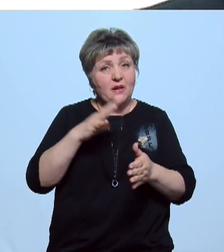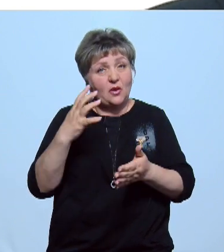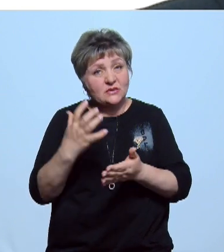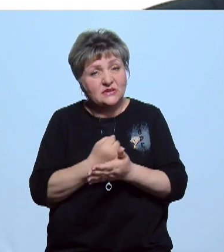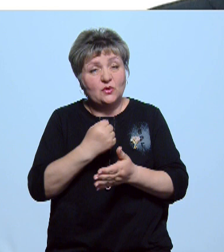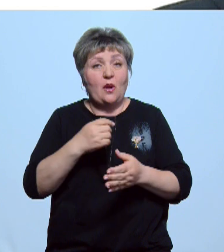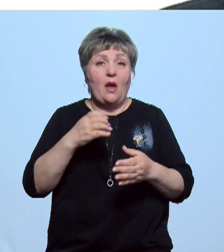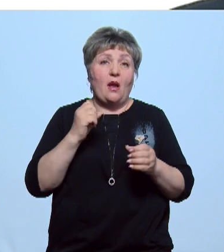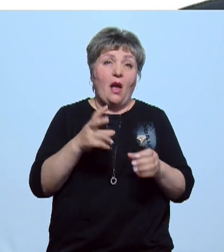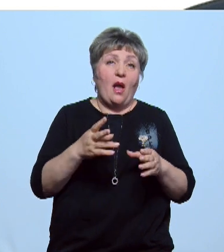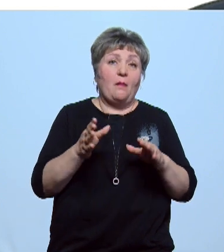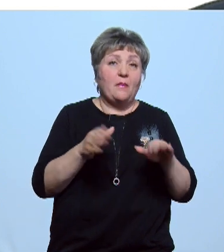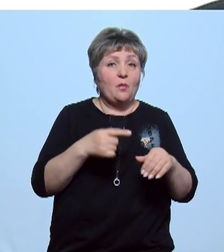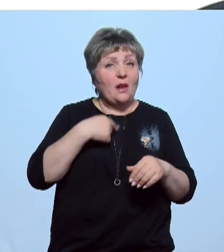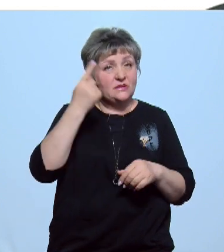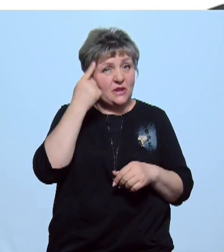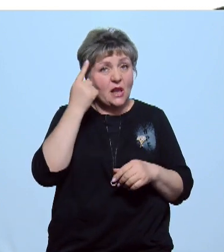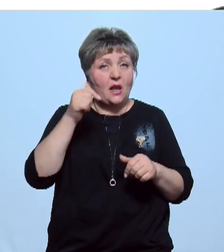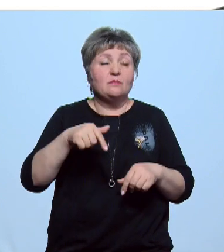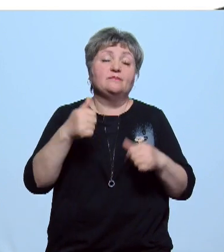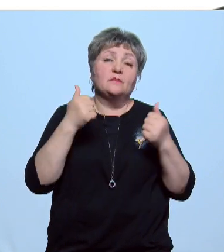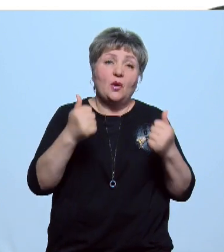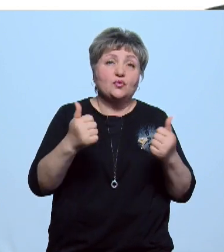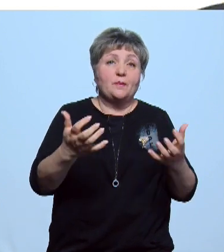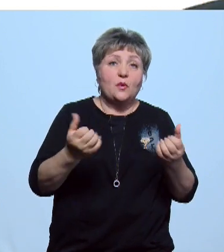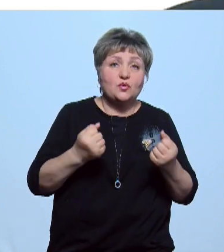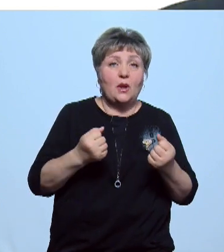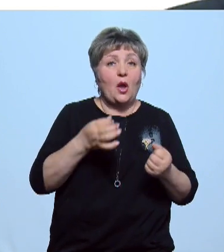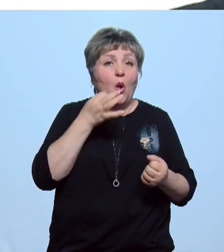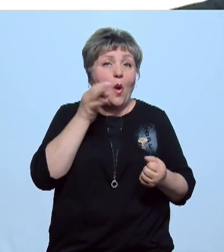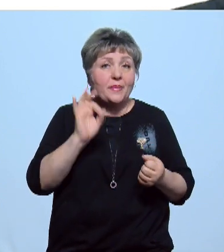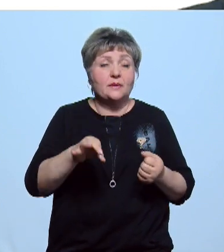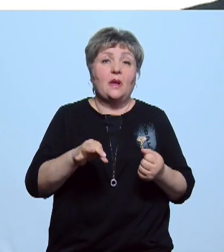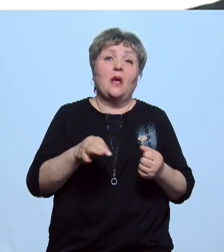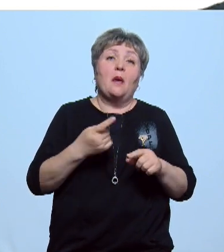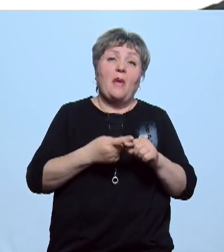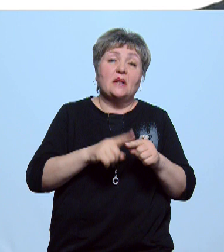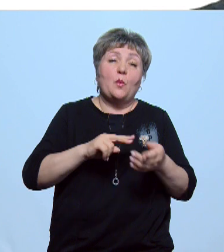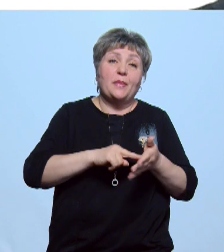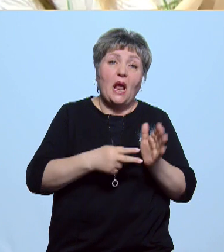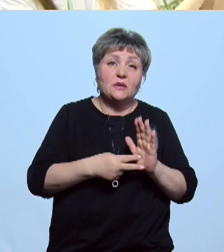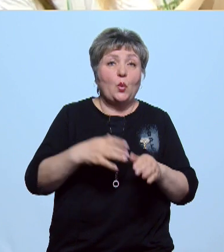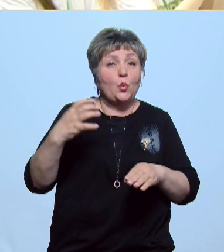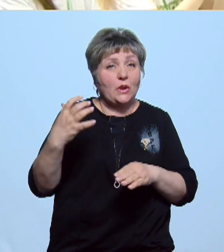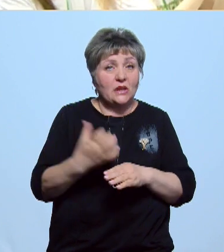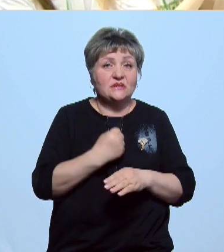Но как минимум мы получили знания и как максимум мы получили навыки. Поэтому проект, мне кажется,